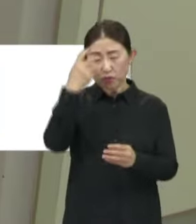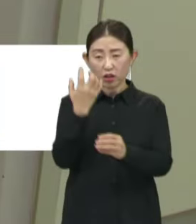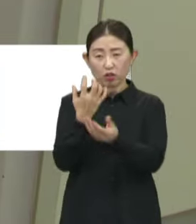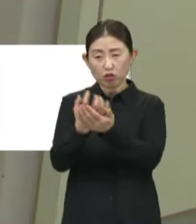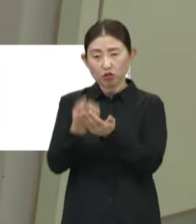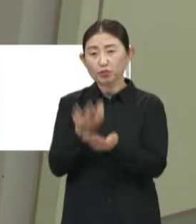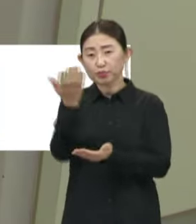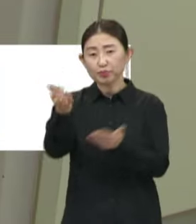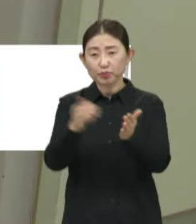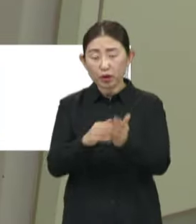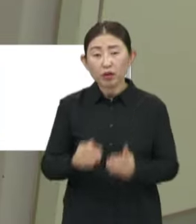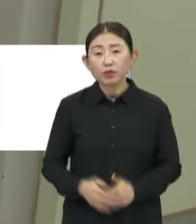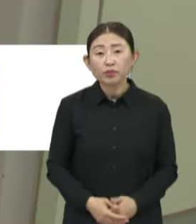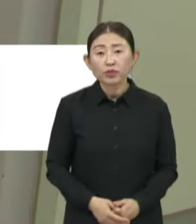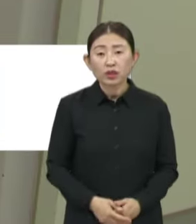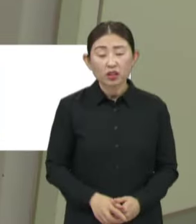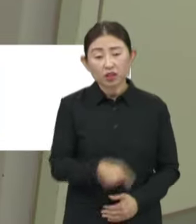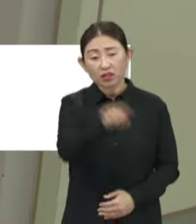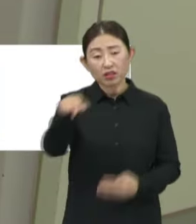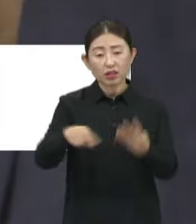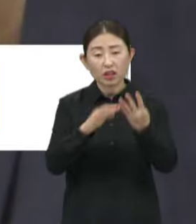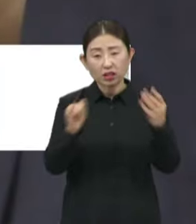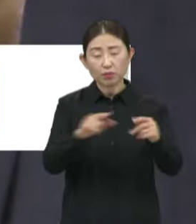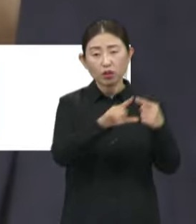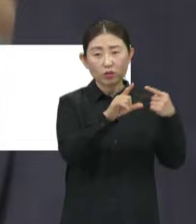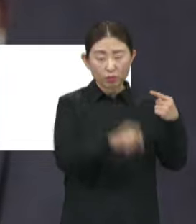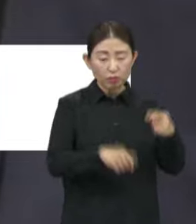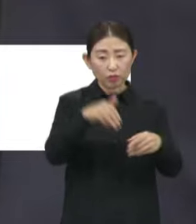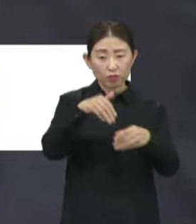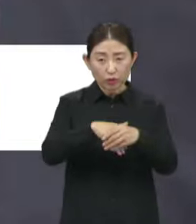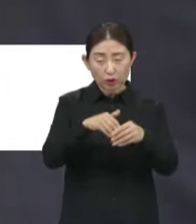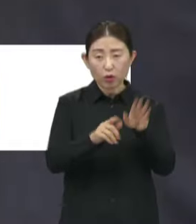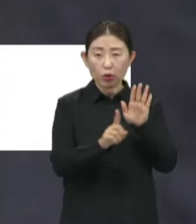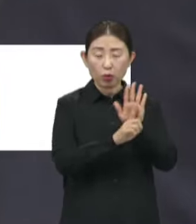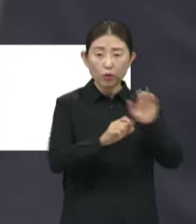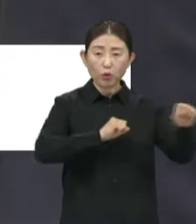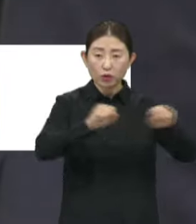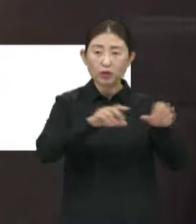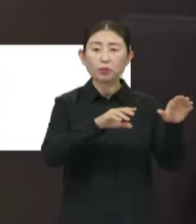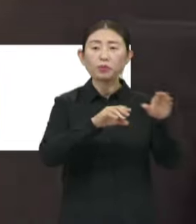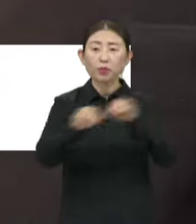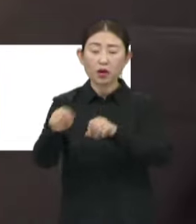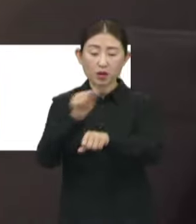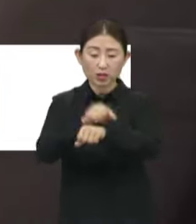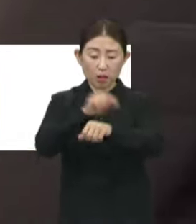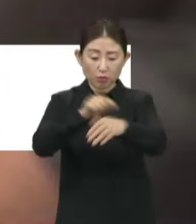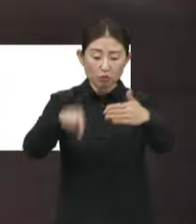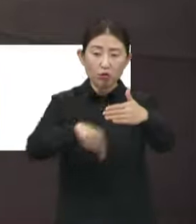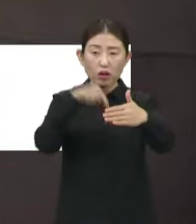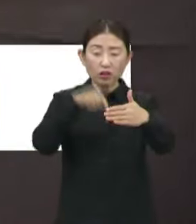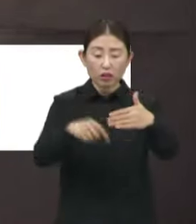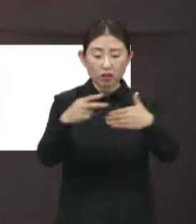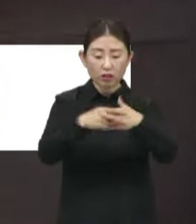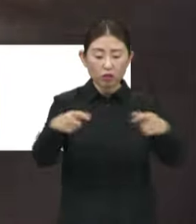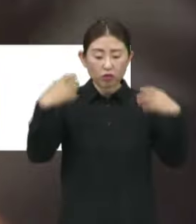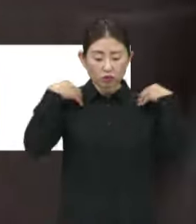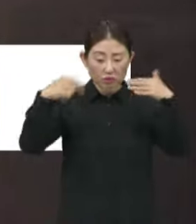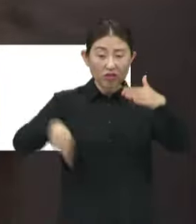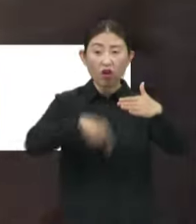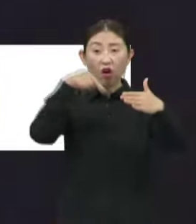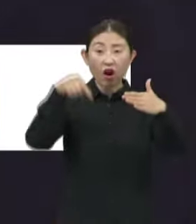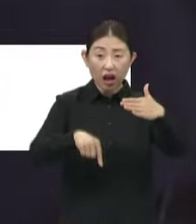송치됐습니다. 대덕구 선관위는 이들이 지난 1월 선거운동이 금지된 업무용 사무공간인 대덕구청사 내